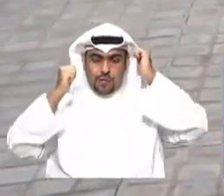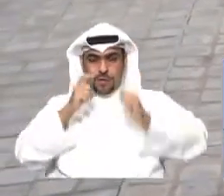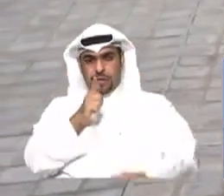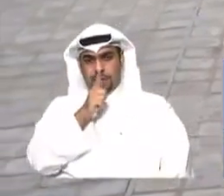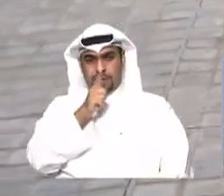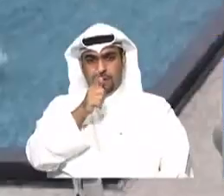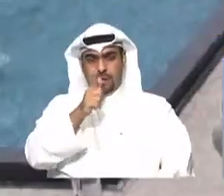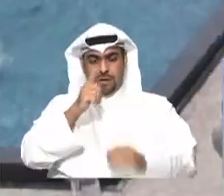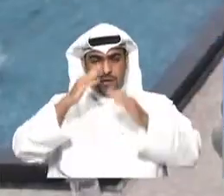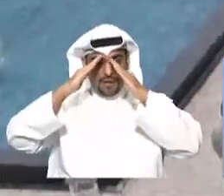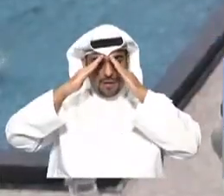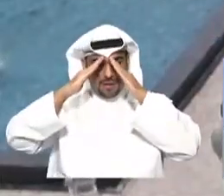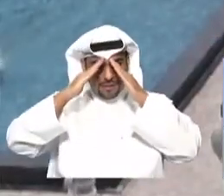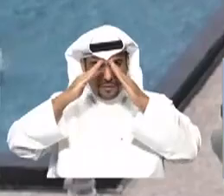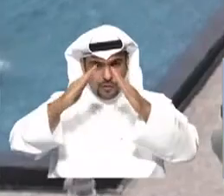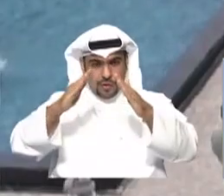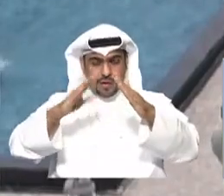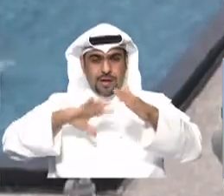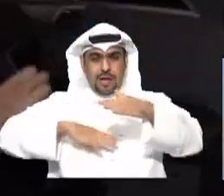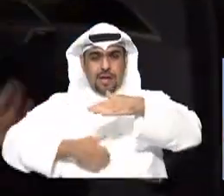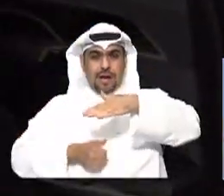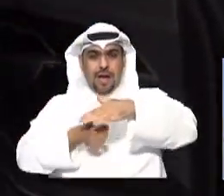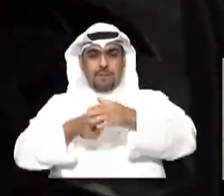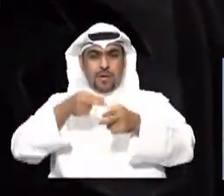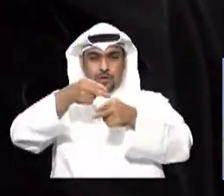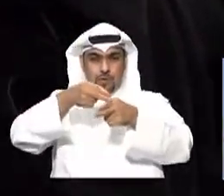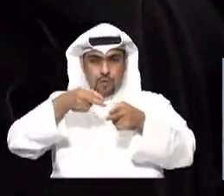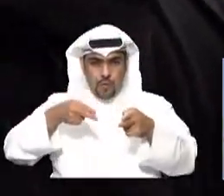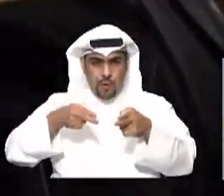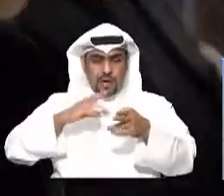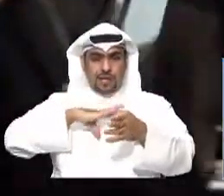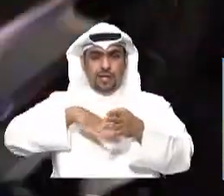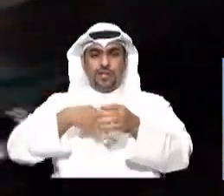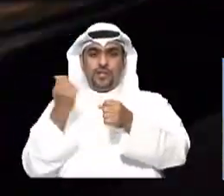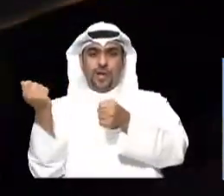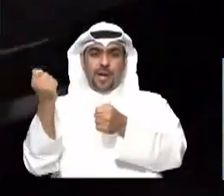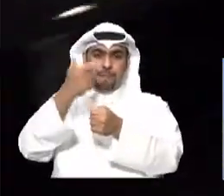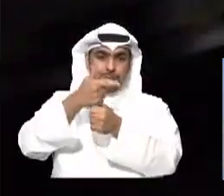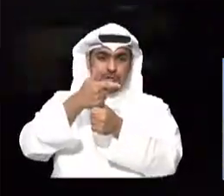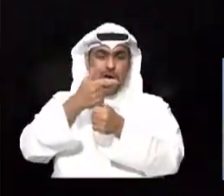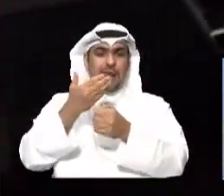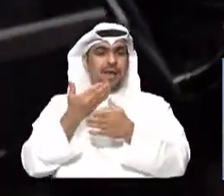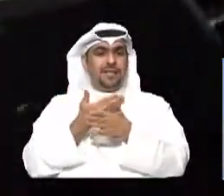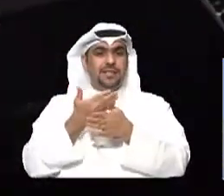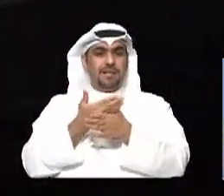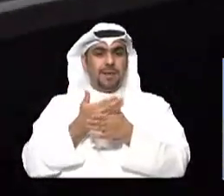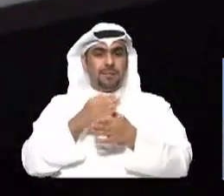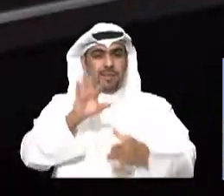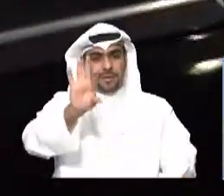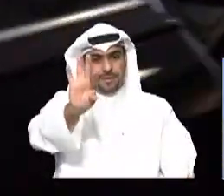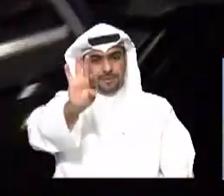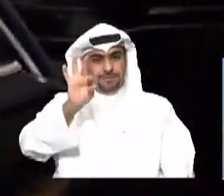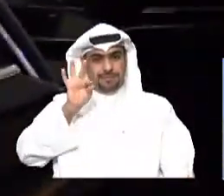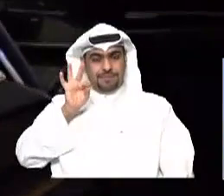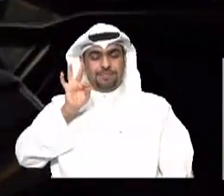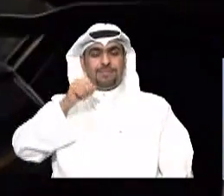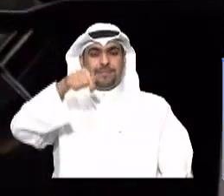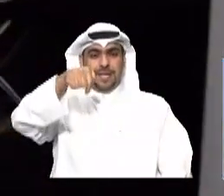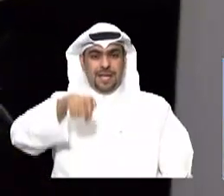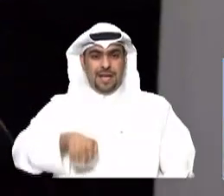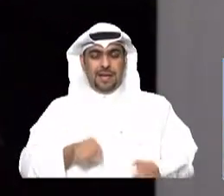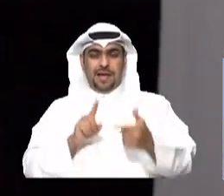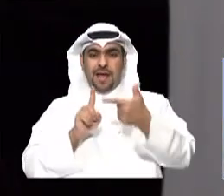بتعيينه نائبا لرئيس الحرس الوطني وقد اكد نائب رئيس الحرس الوطني خلال لقائه مع وكيل الحرس الوطني